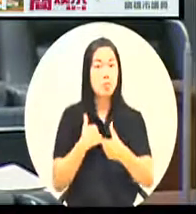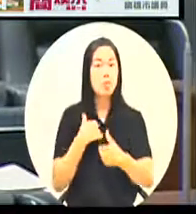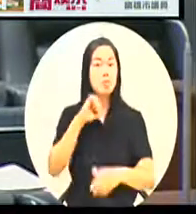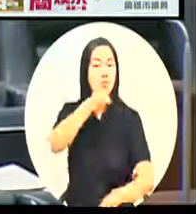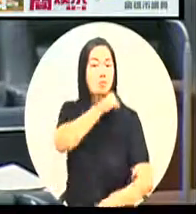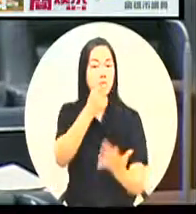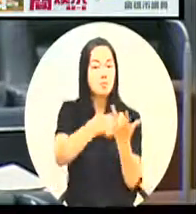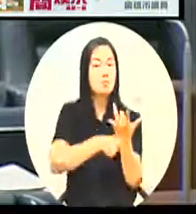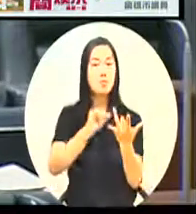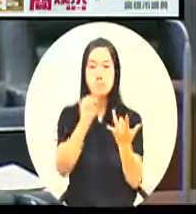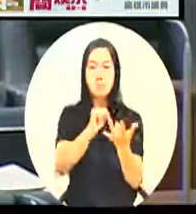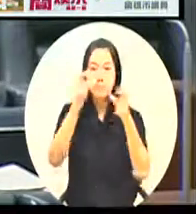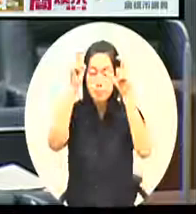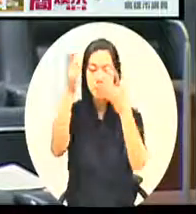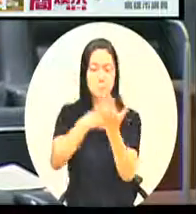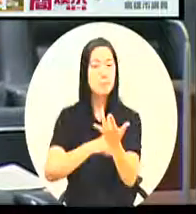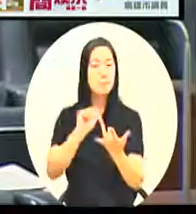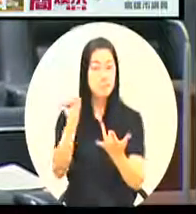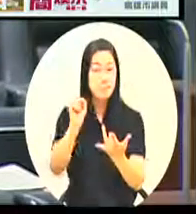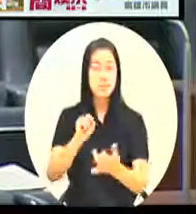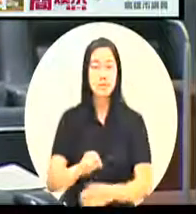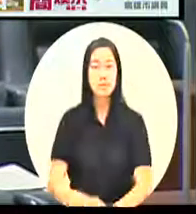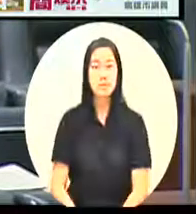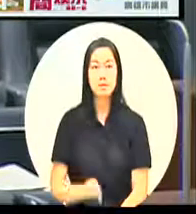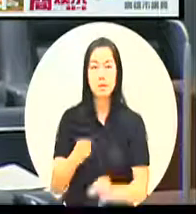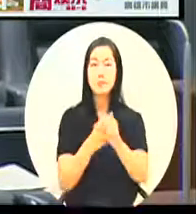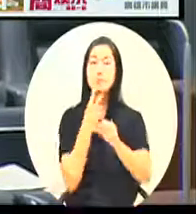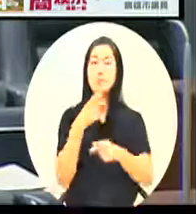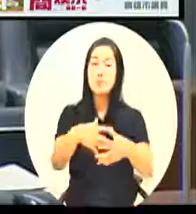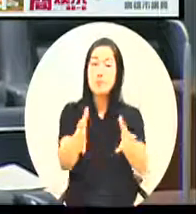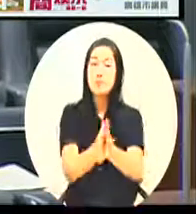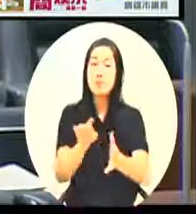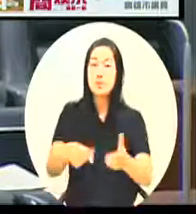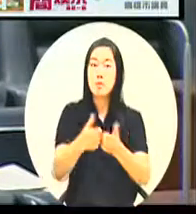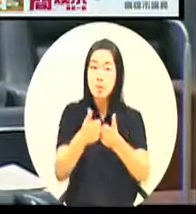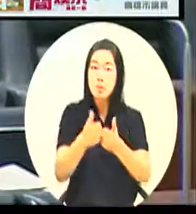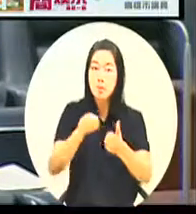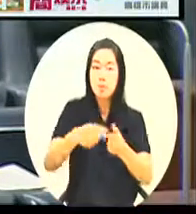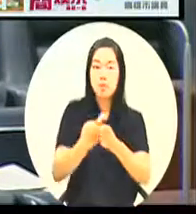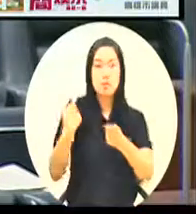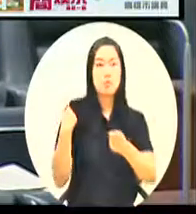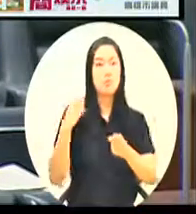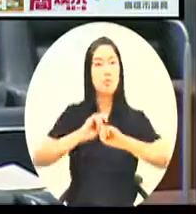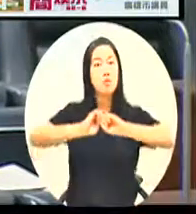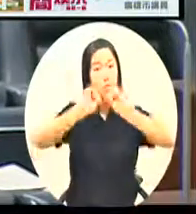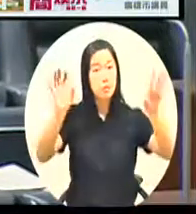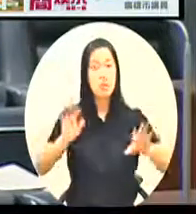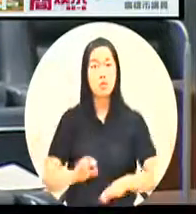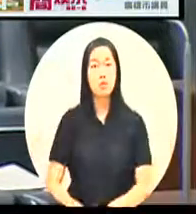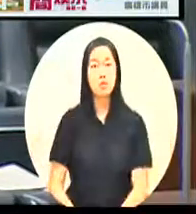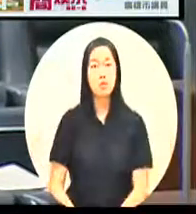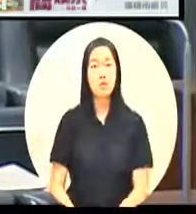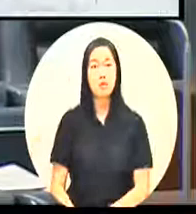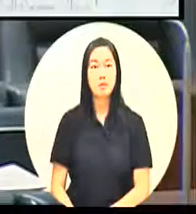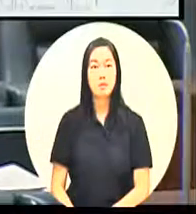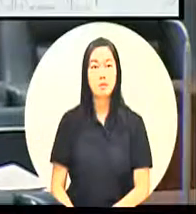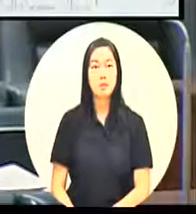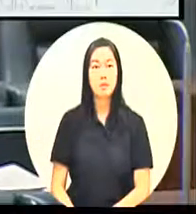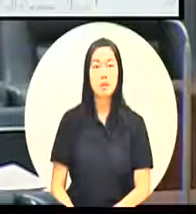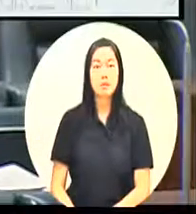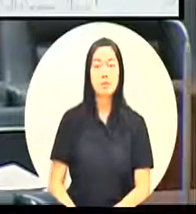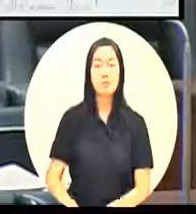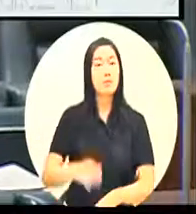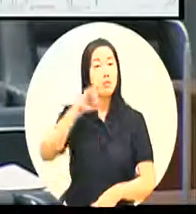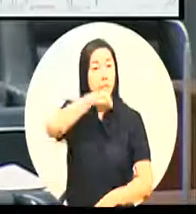缺席啦。那所以其实在中央部会，其实在去年的时候就宣示2030年台湾要减